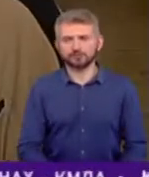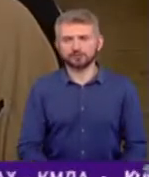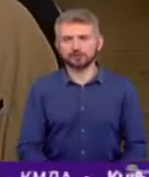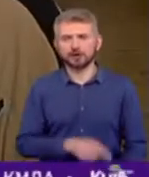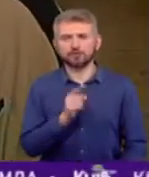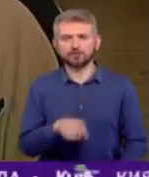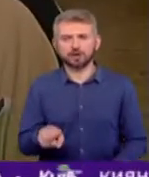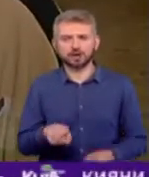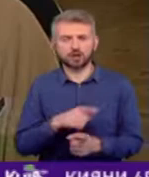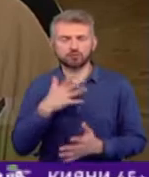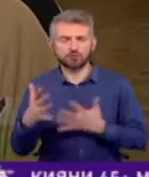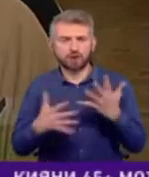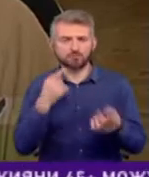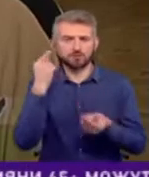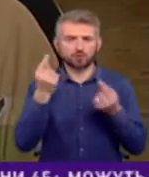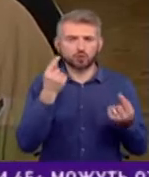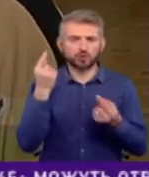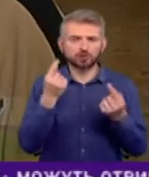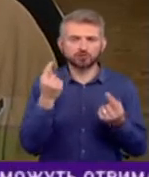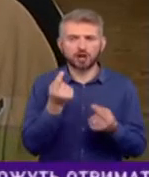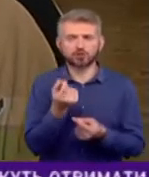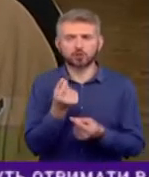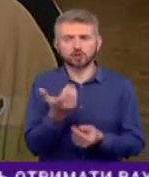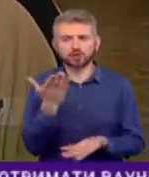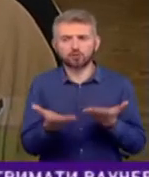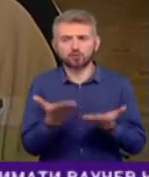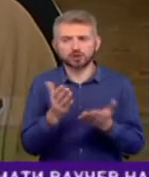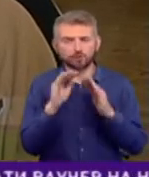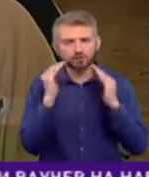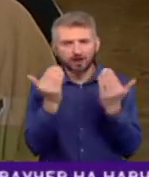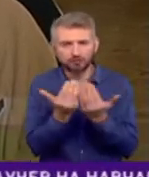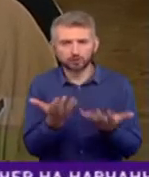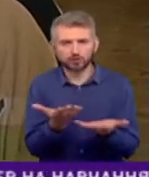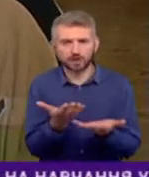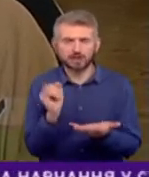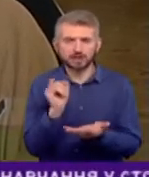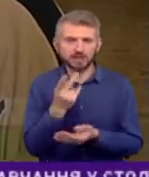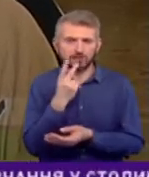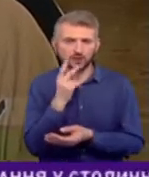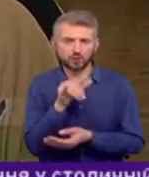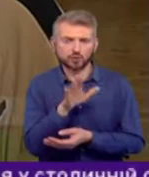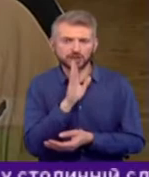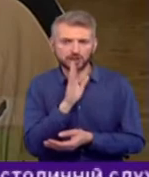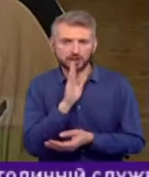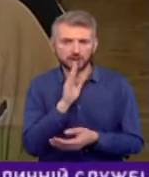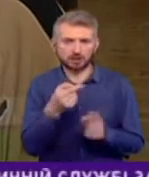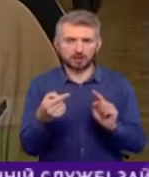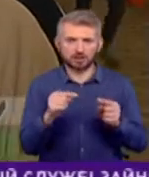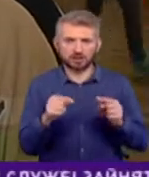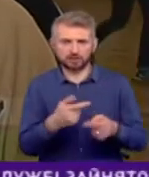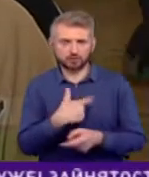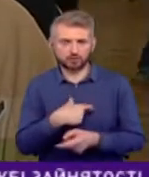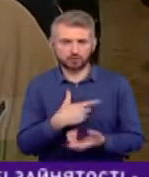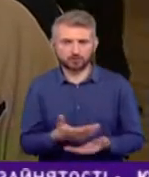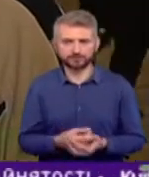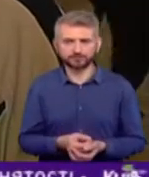Вона така буремна, психологічно, трошечки, можливо, замкнута і завжди в неї якісь протиріччя між собою.